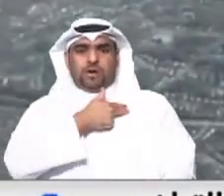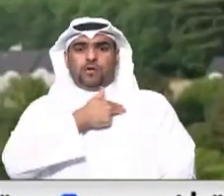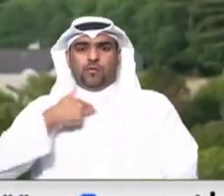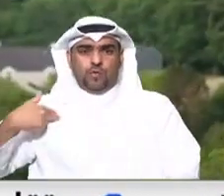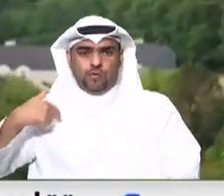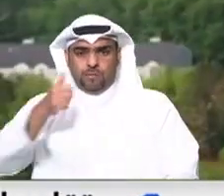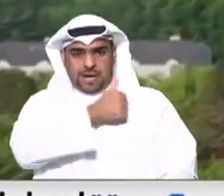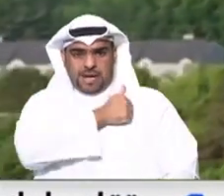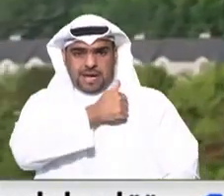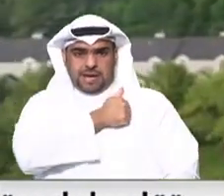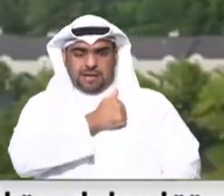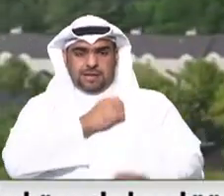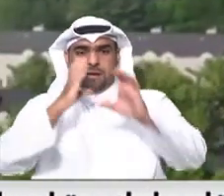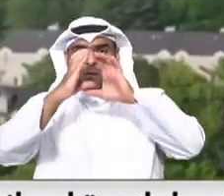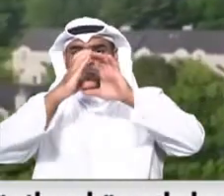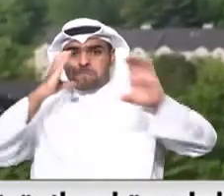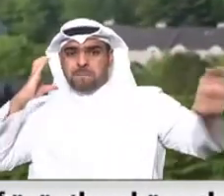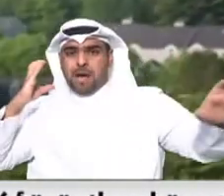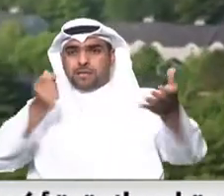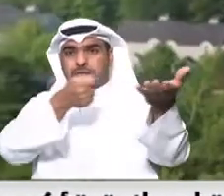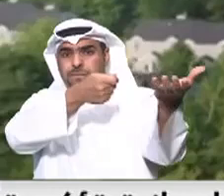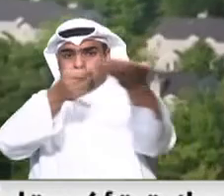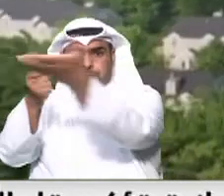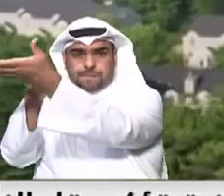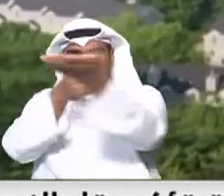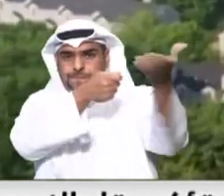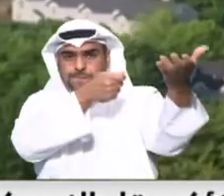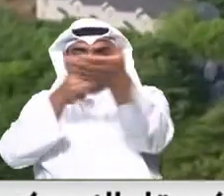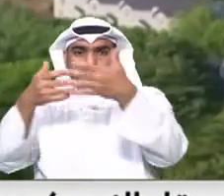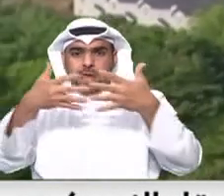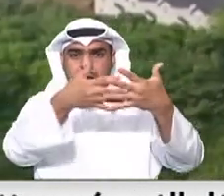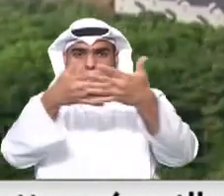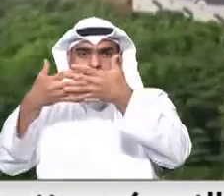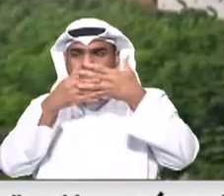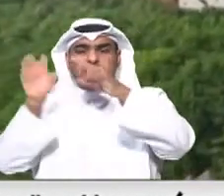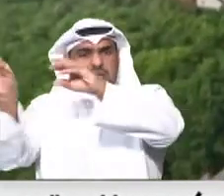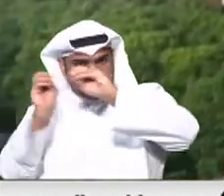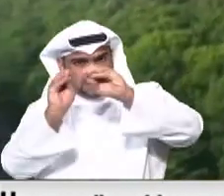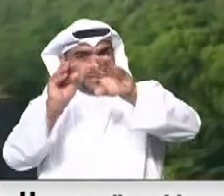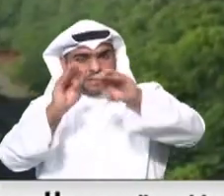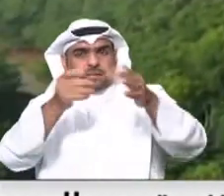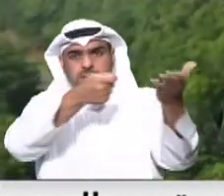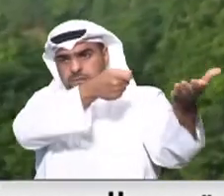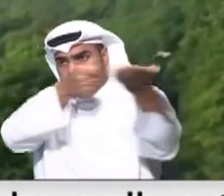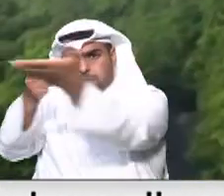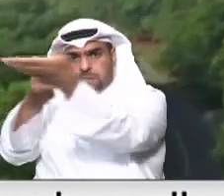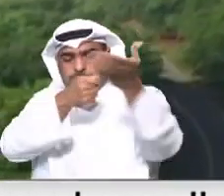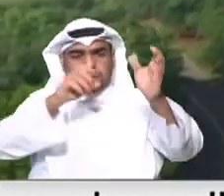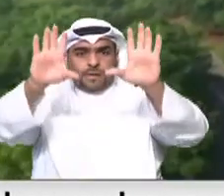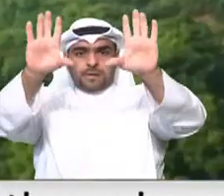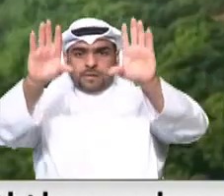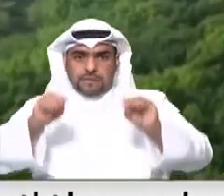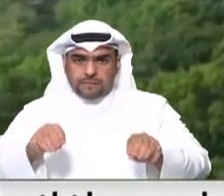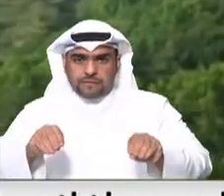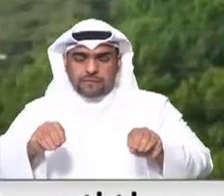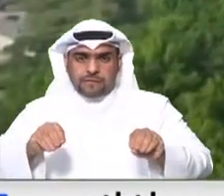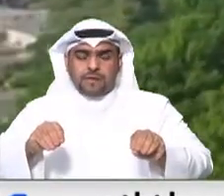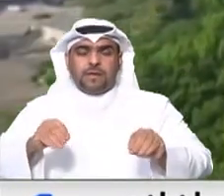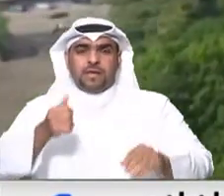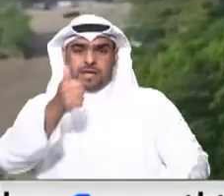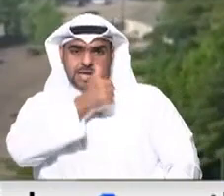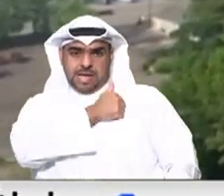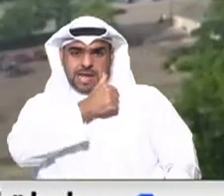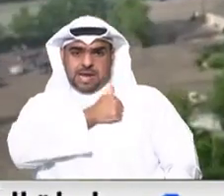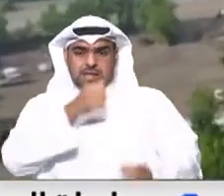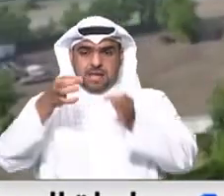الحرائق في حين ارسلت الولايات المتحده اطفائيين للمساعده في اخماد الحرائق بينما ارسلت مناطق كنديه